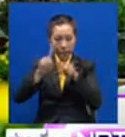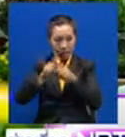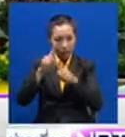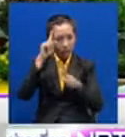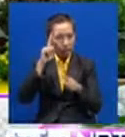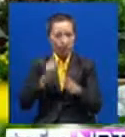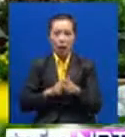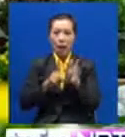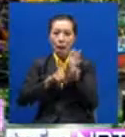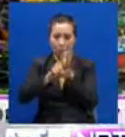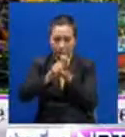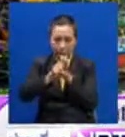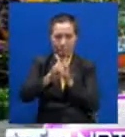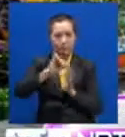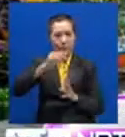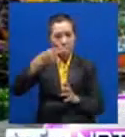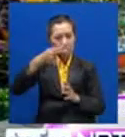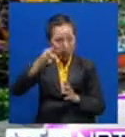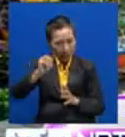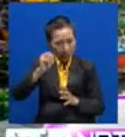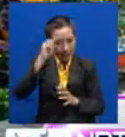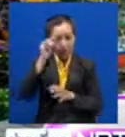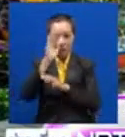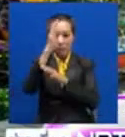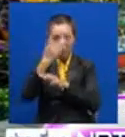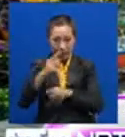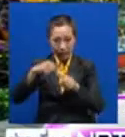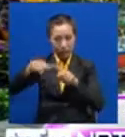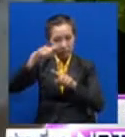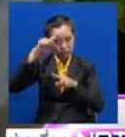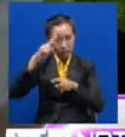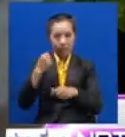ไหมอาชีพเสริมรายได้กว่า10หลักสูตรการเ